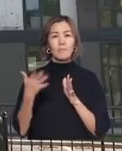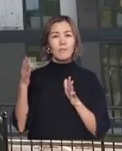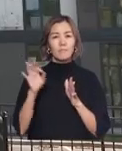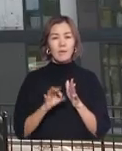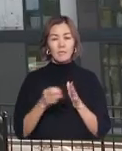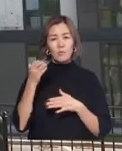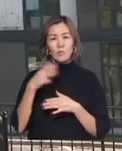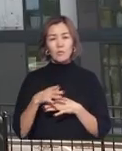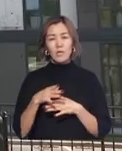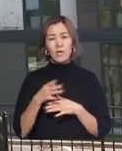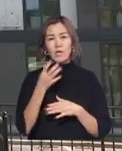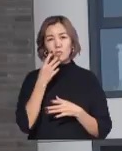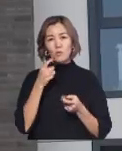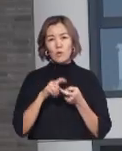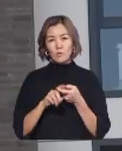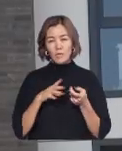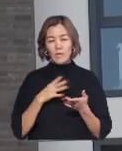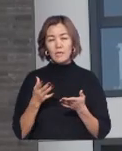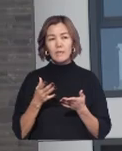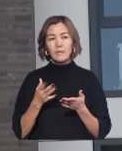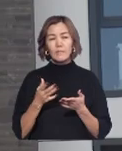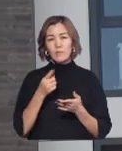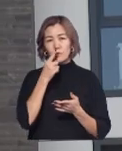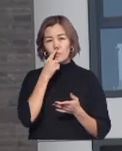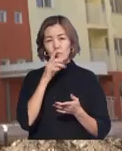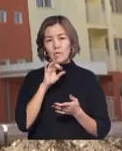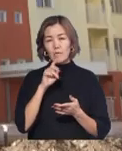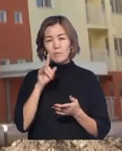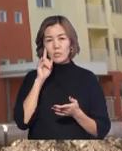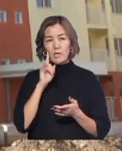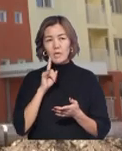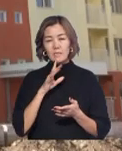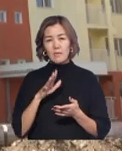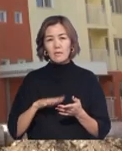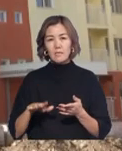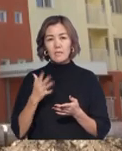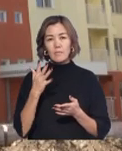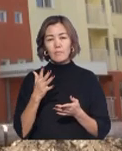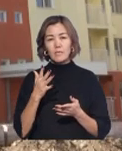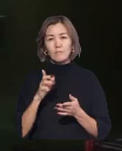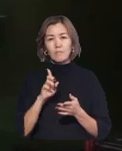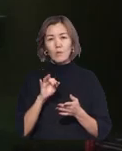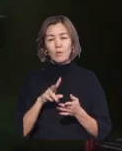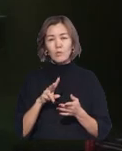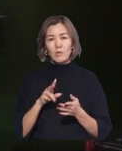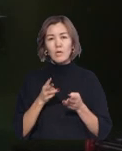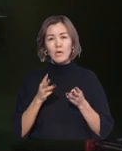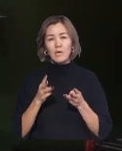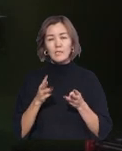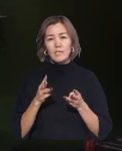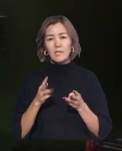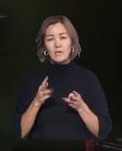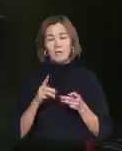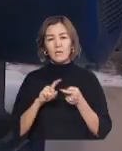65%-ы орталықтандырылған жылу жүйесіне қосылған. Жуырда Еңбекші Қазақ ауданында тағы 5 блокты модульді қазандық